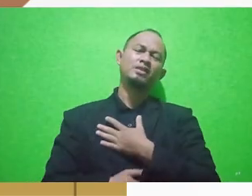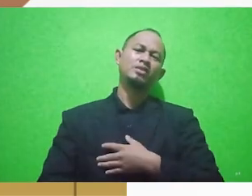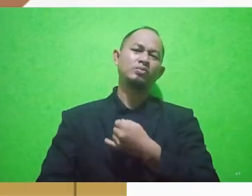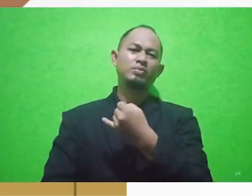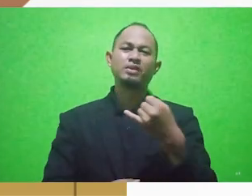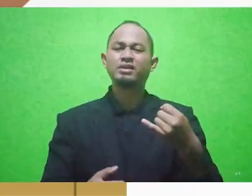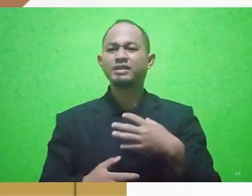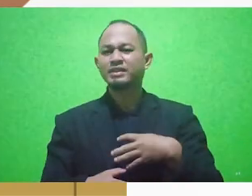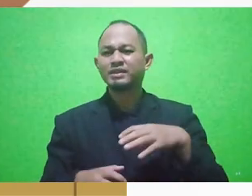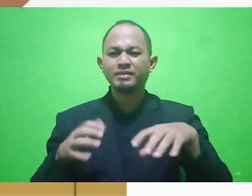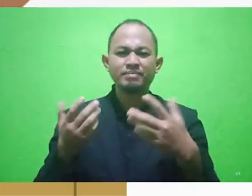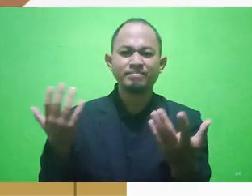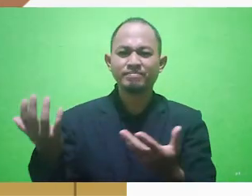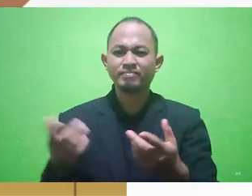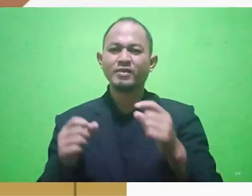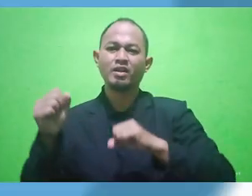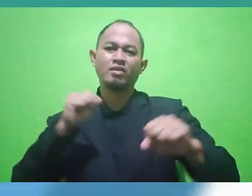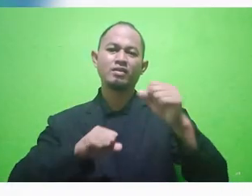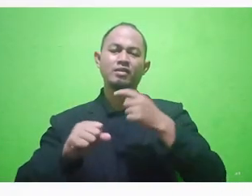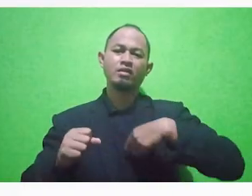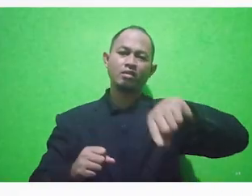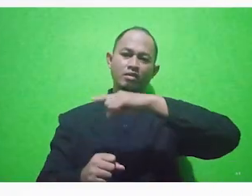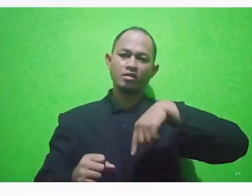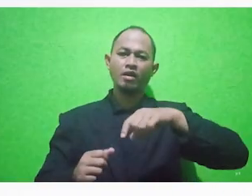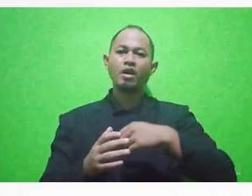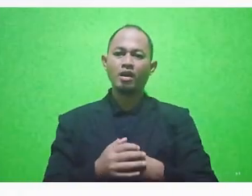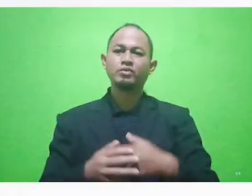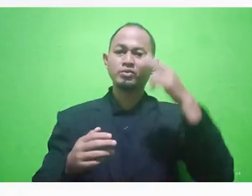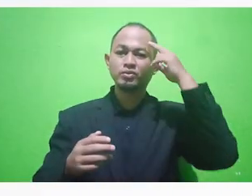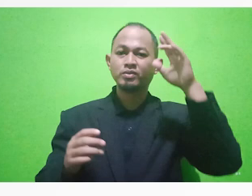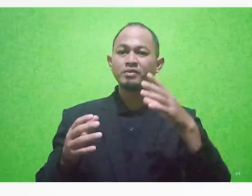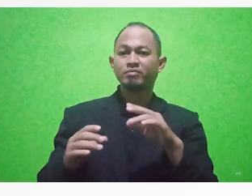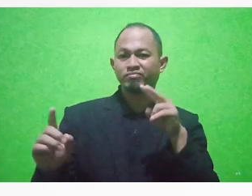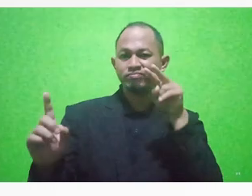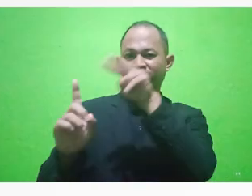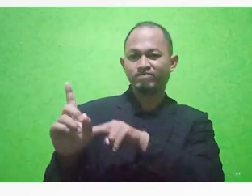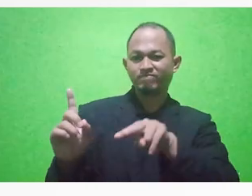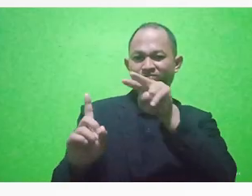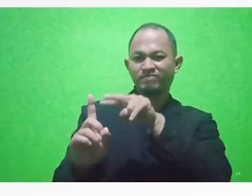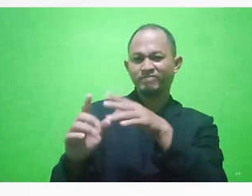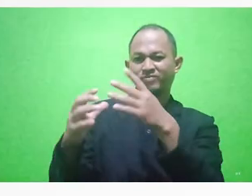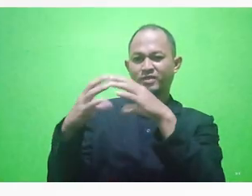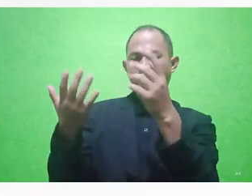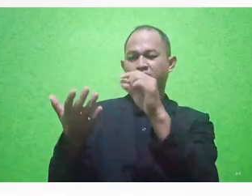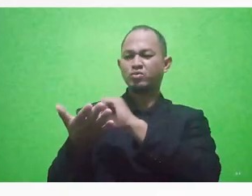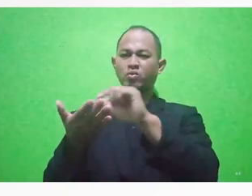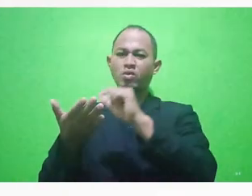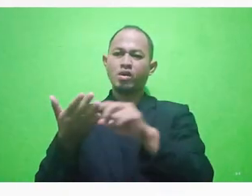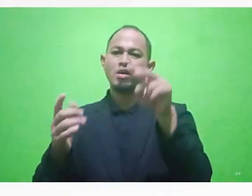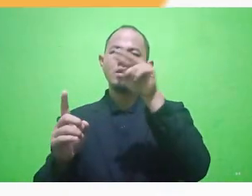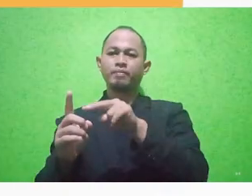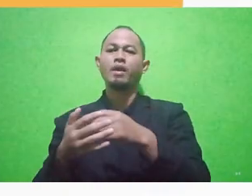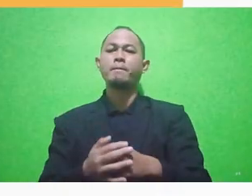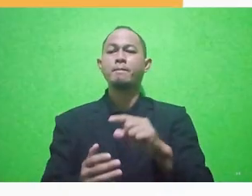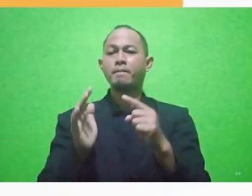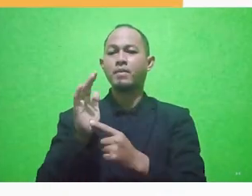nyaman untuk belajar. Ada dua upaya yang bisa kita lakukan untuk menghadapi perubahan iklim terutama di satuan pendidikan.